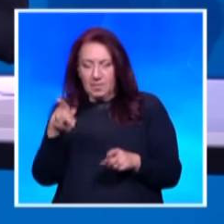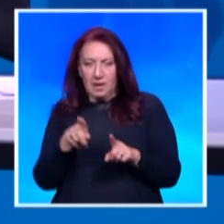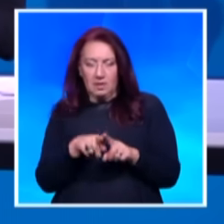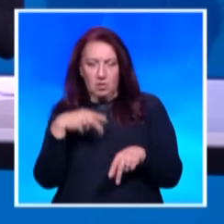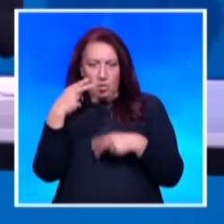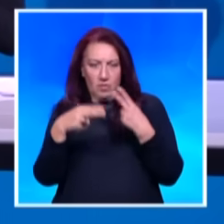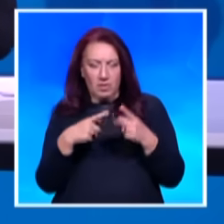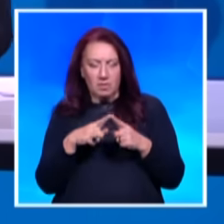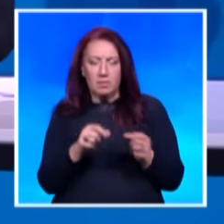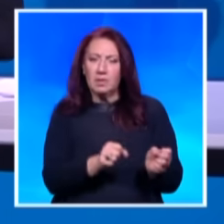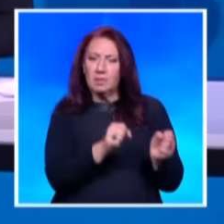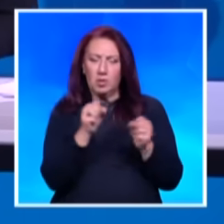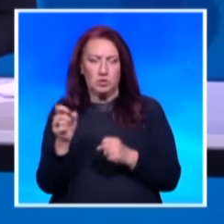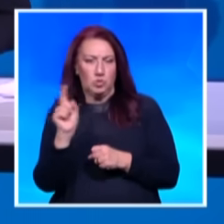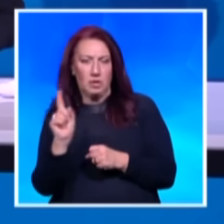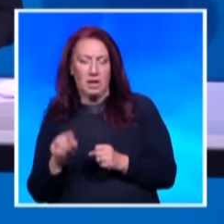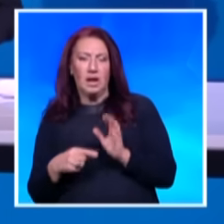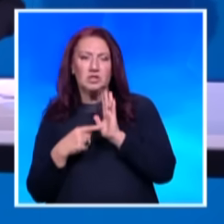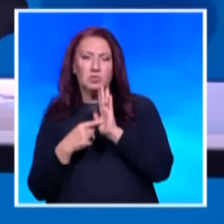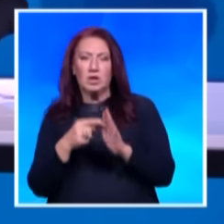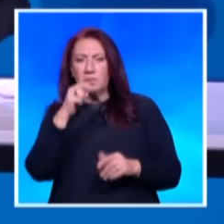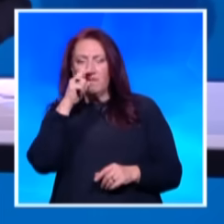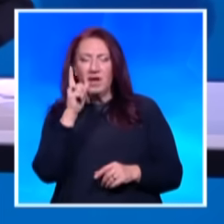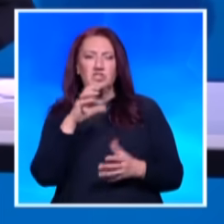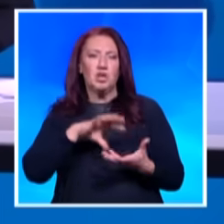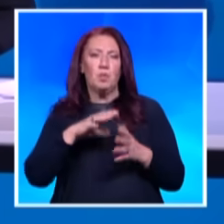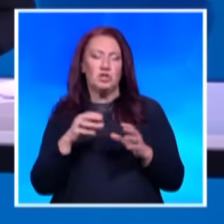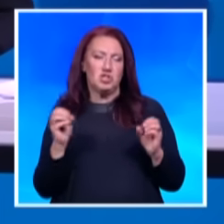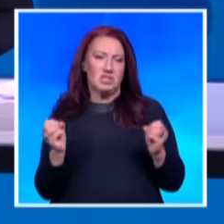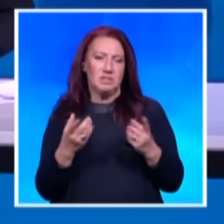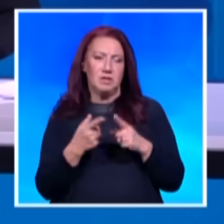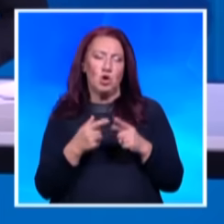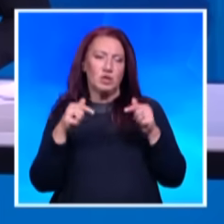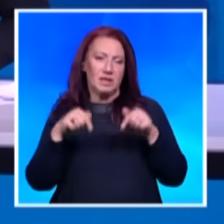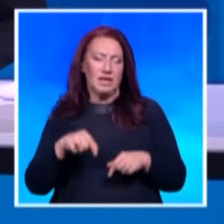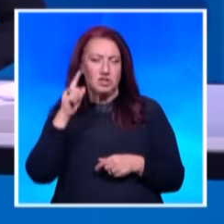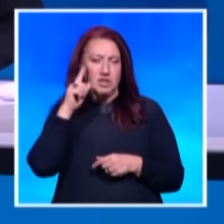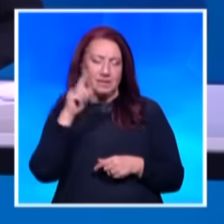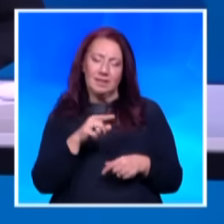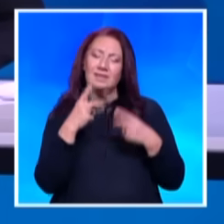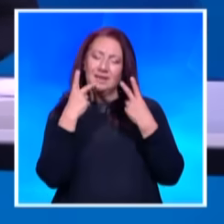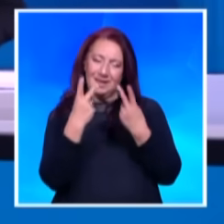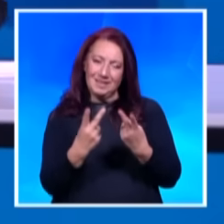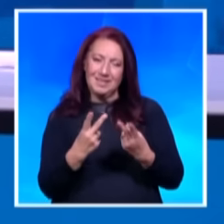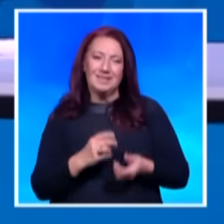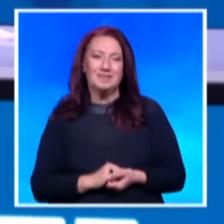след малко в продължение ще проследим и важните политически събития от днешния ден. Останете с нас.